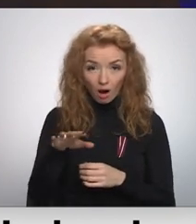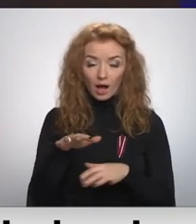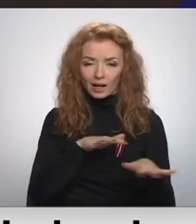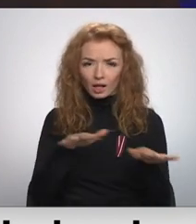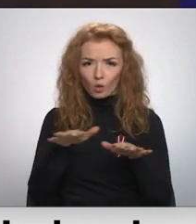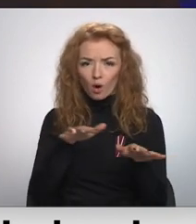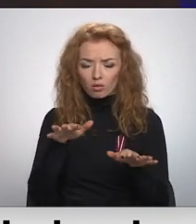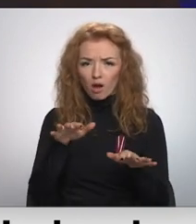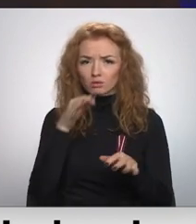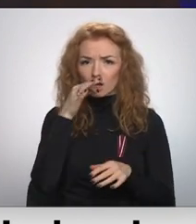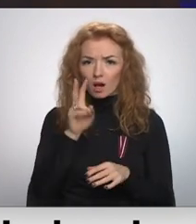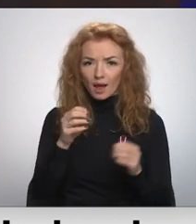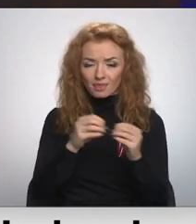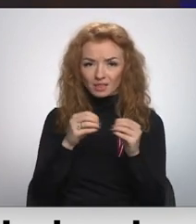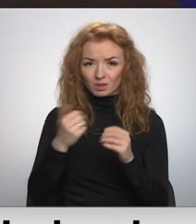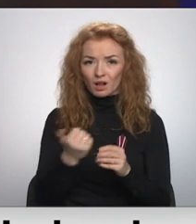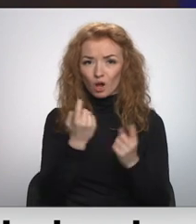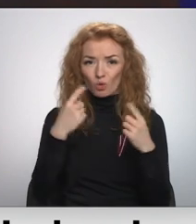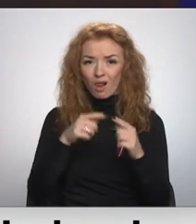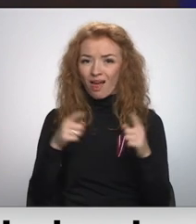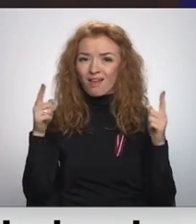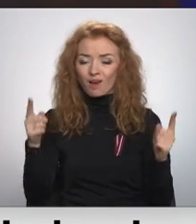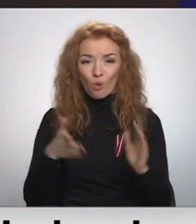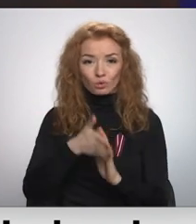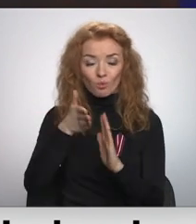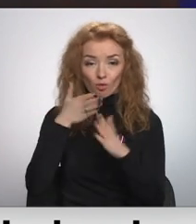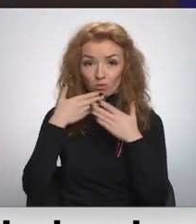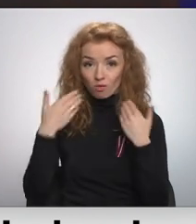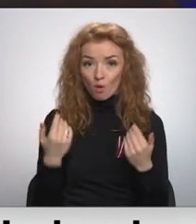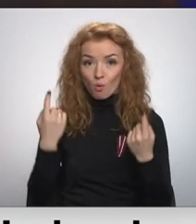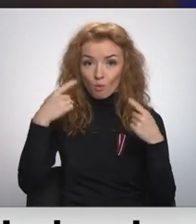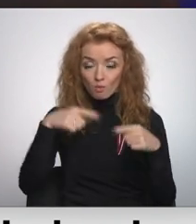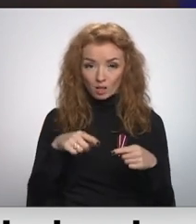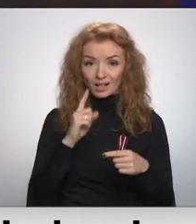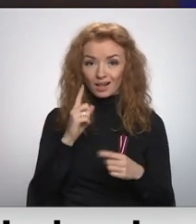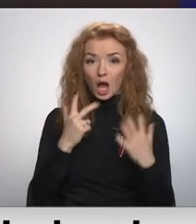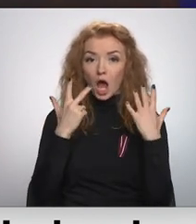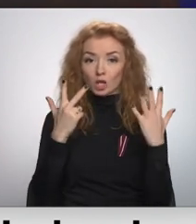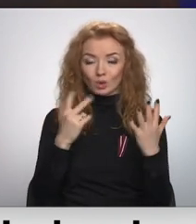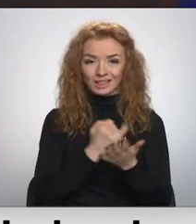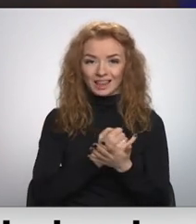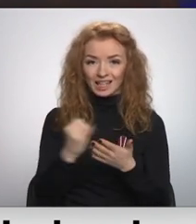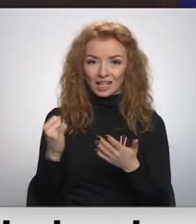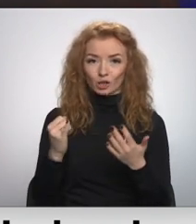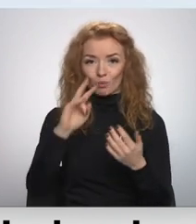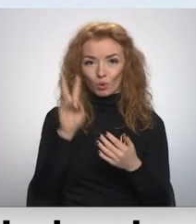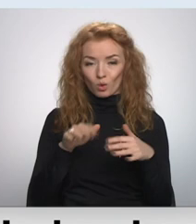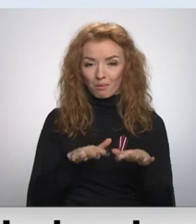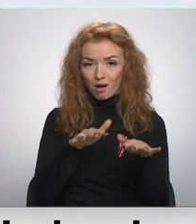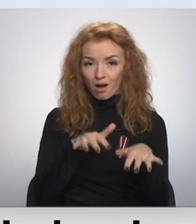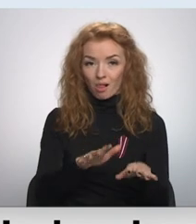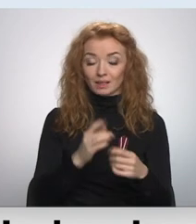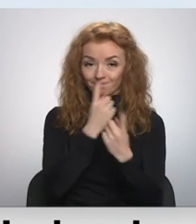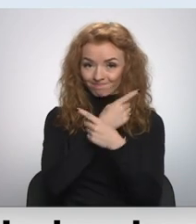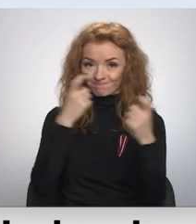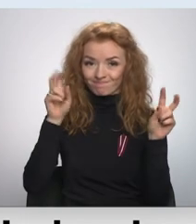ka 10 gadu laikā optimistiskās cerības nav attaisnojušās, un pašlaik Latvijā ir tikai 8 tīras pludmales. Kampaņas